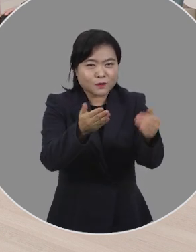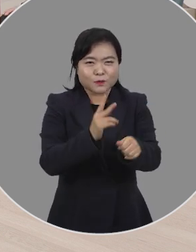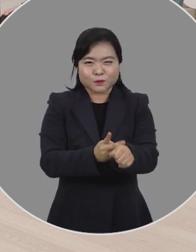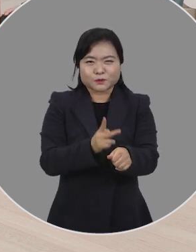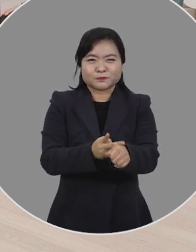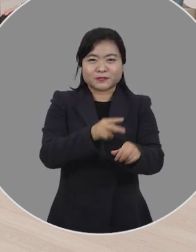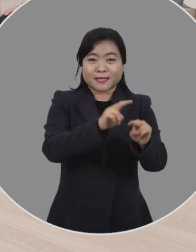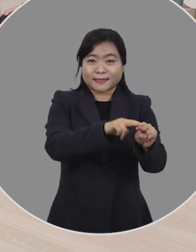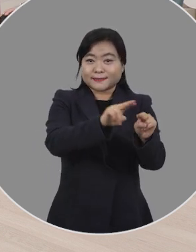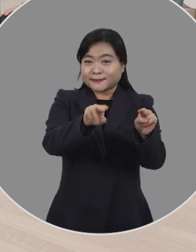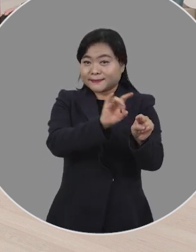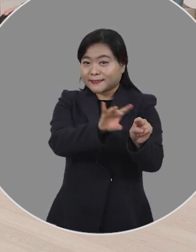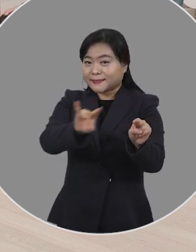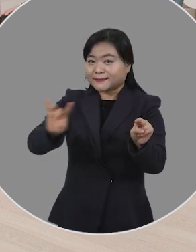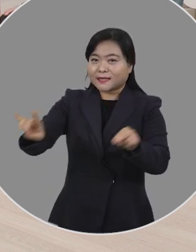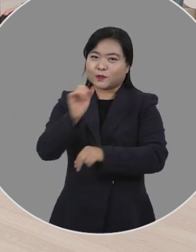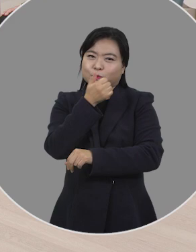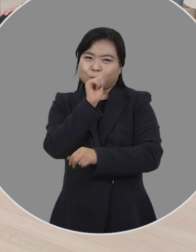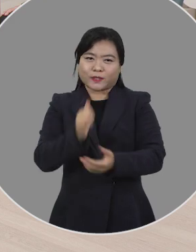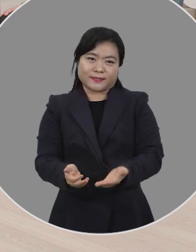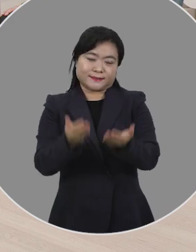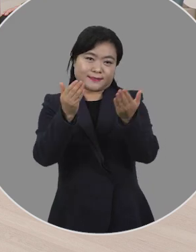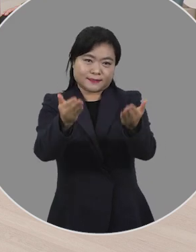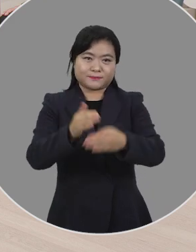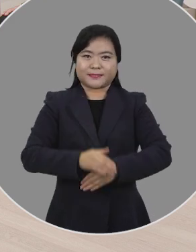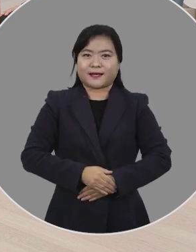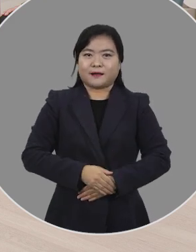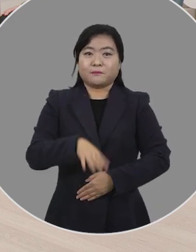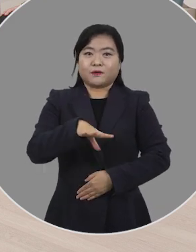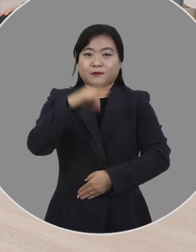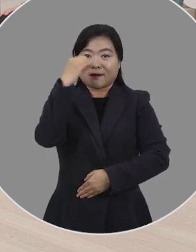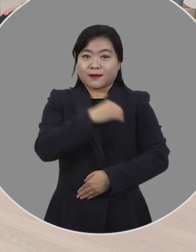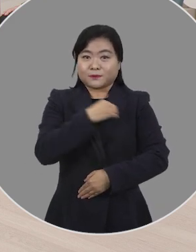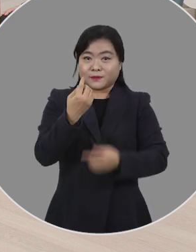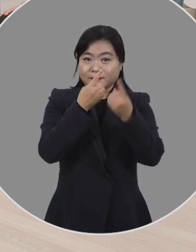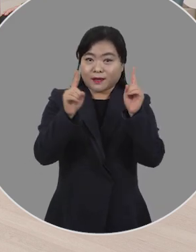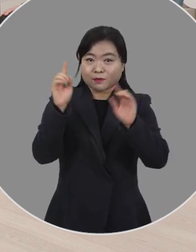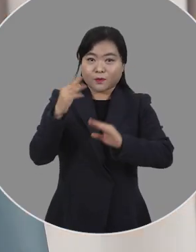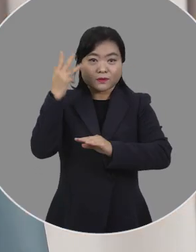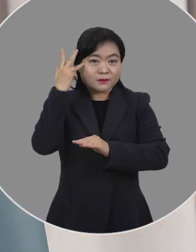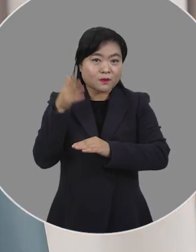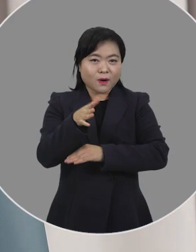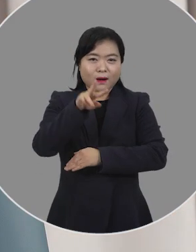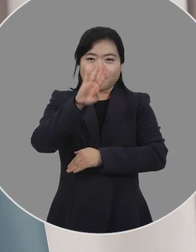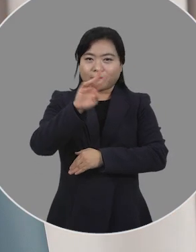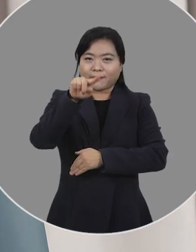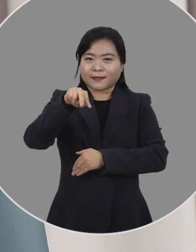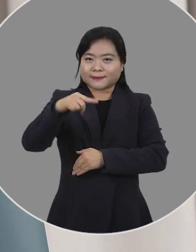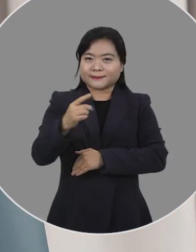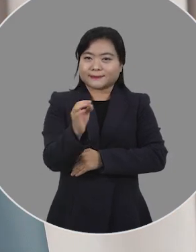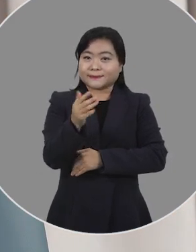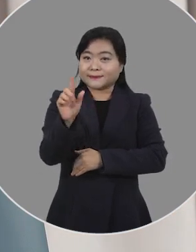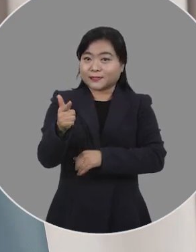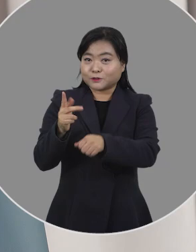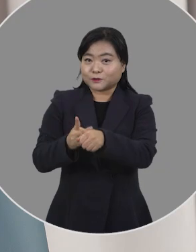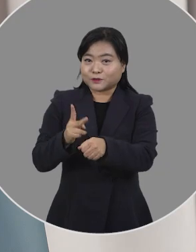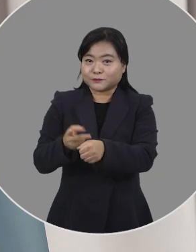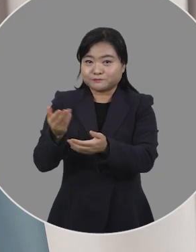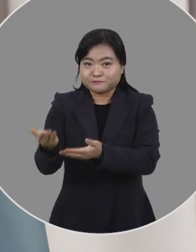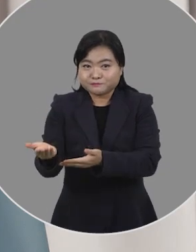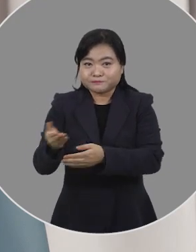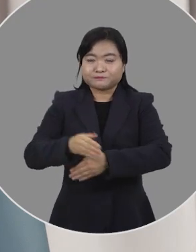교수님들 앉은 자리에서부터 소개를 해드리도록 하겠습니다. 먼저 가톨릭대학교 철학과 박승찬 교수님 자리하셨습니다.